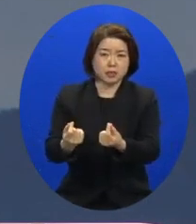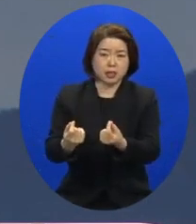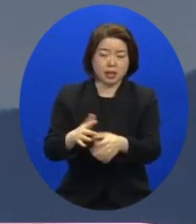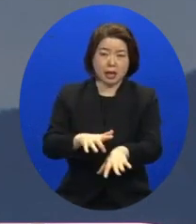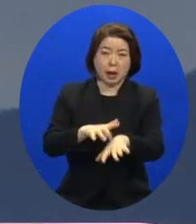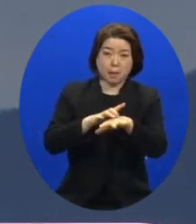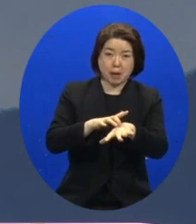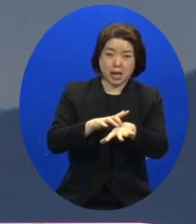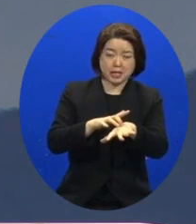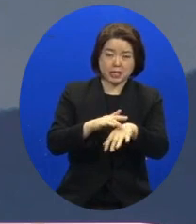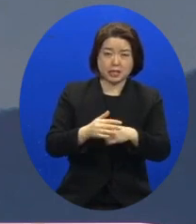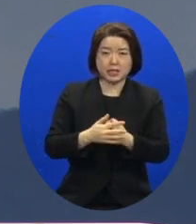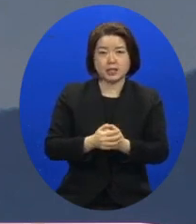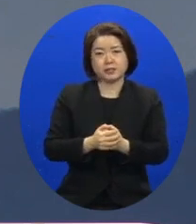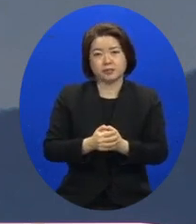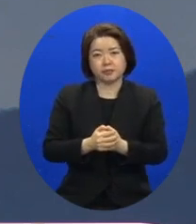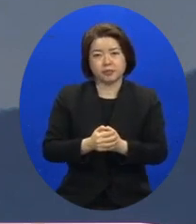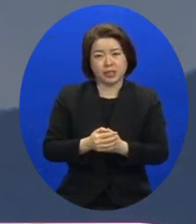마귀가